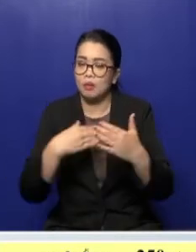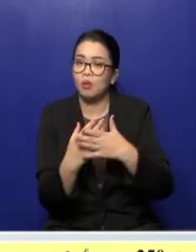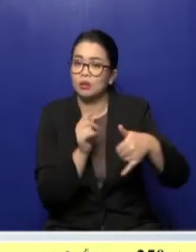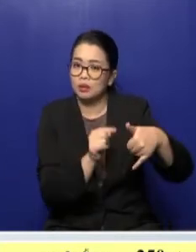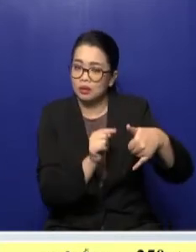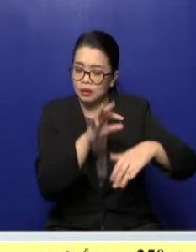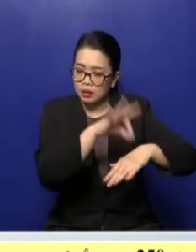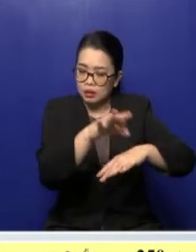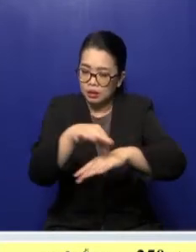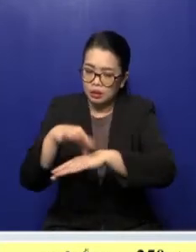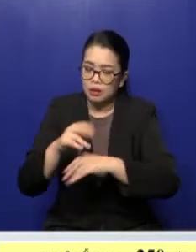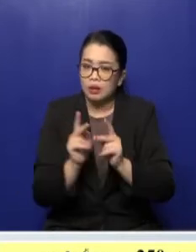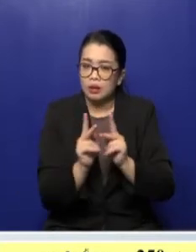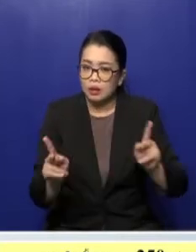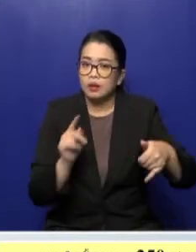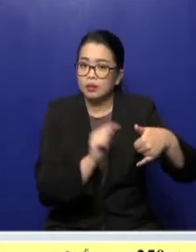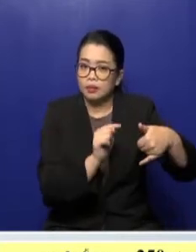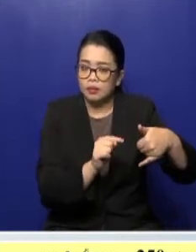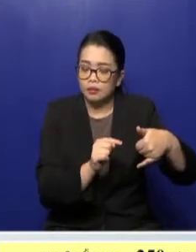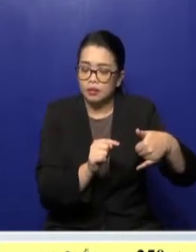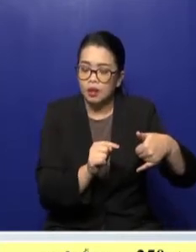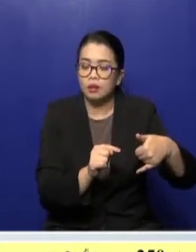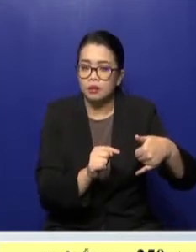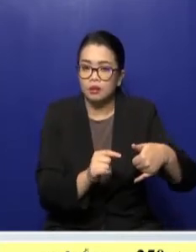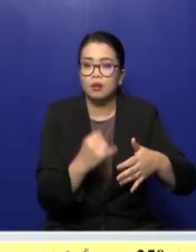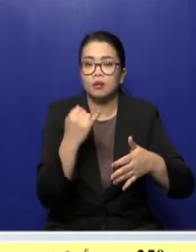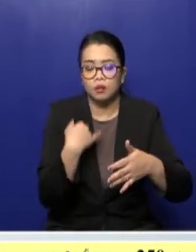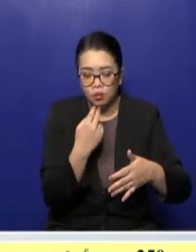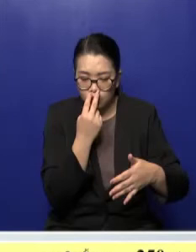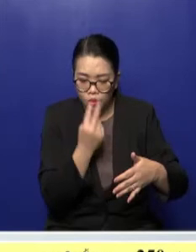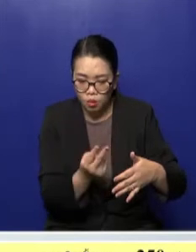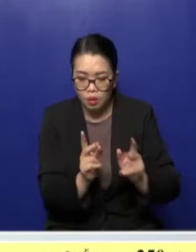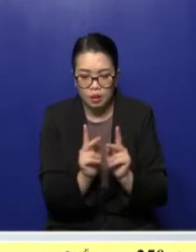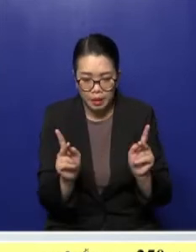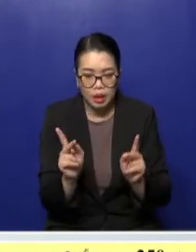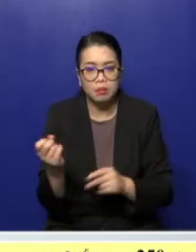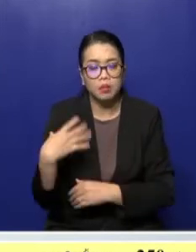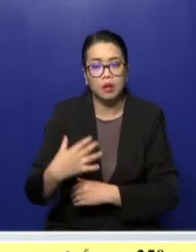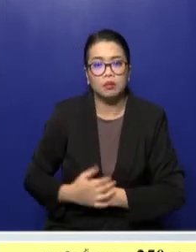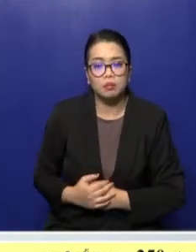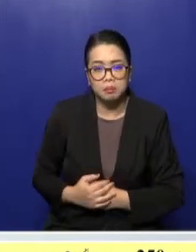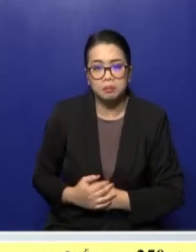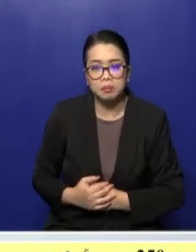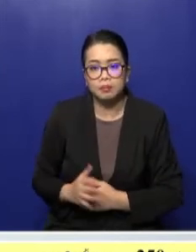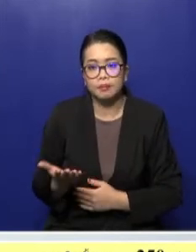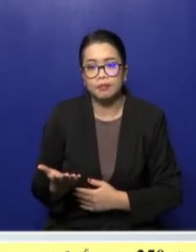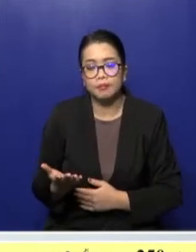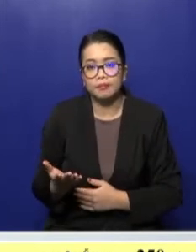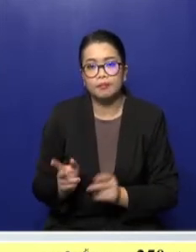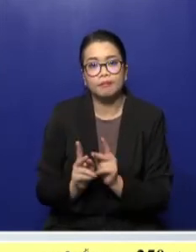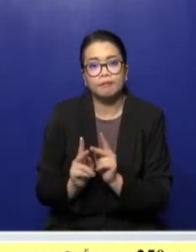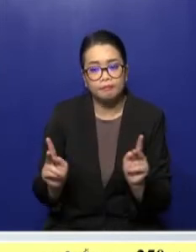ผมก็ต้องให้กรรมการสรรหาร่วมรับผิดเธอว่าทำการสถานก็ยืนยันมาว่าถ้า